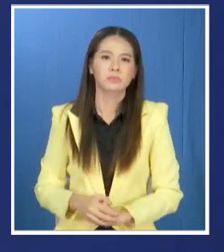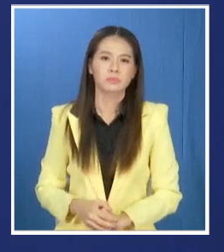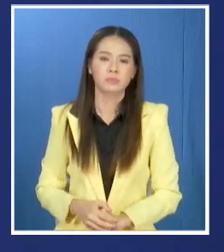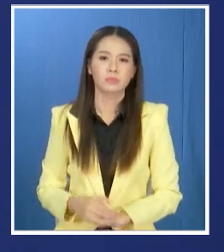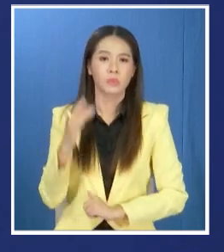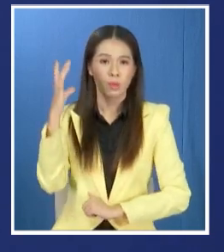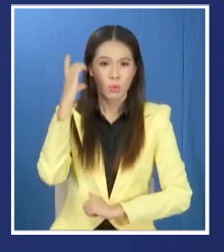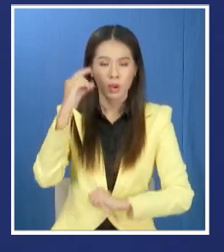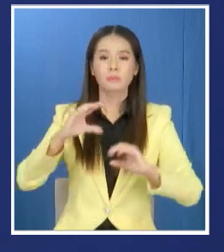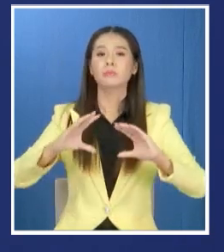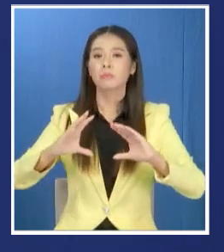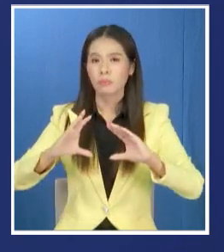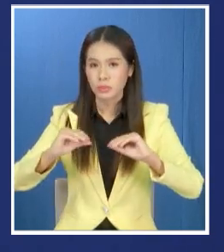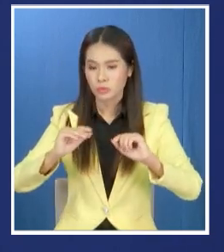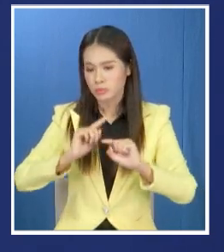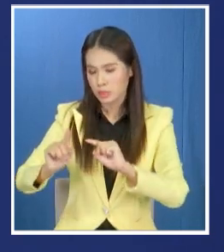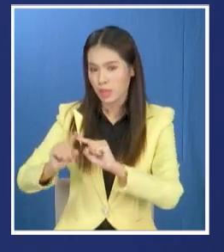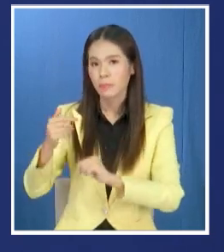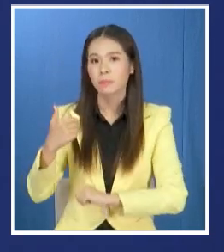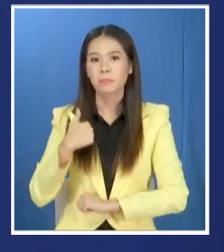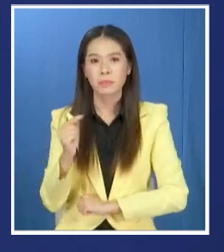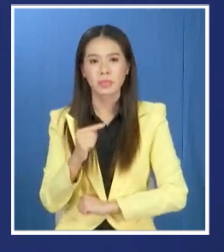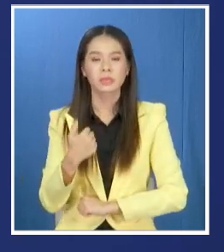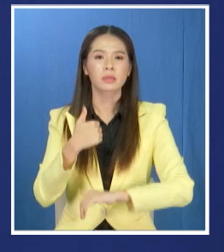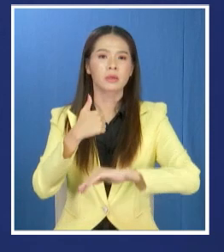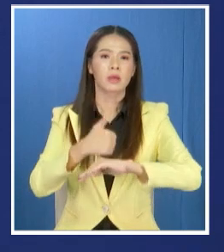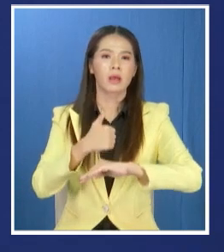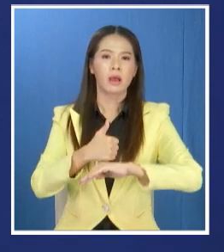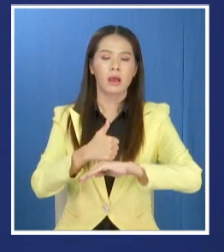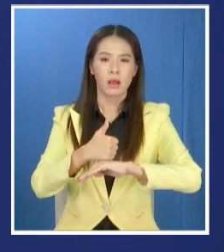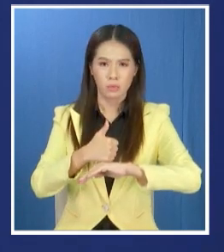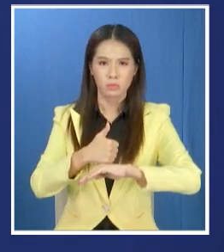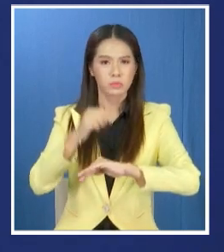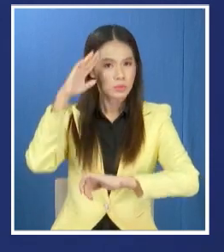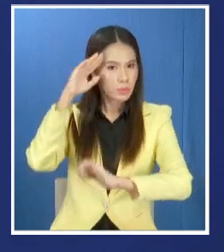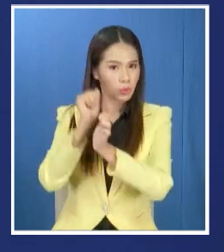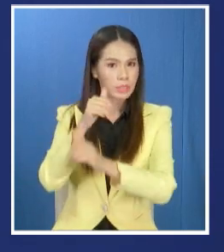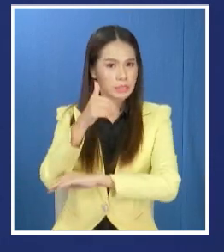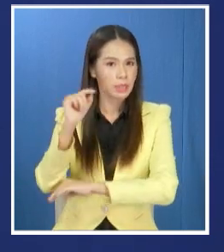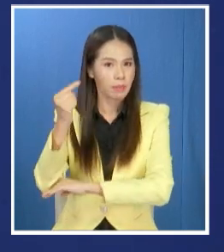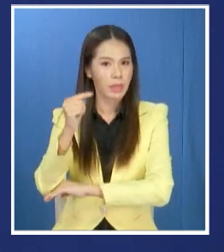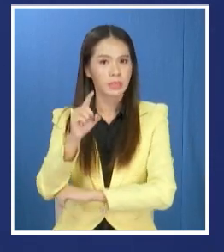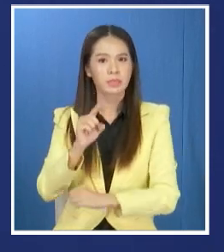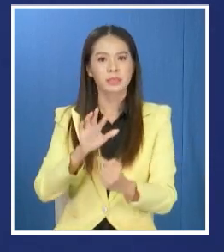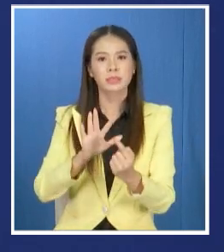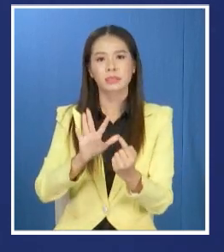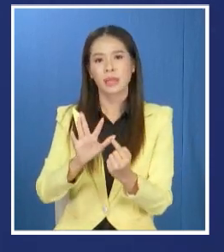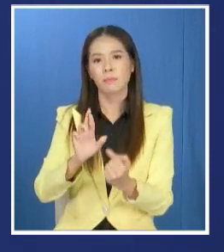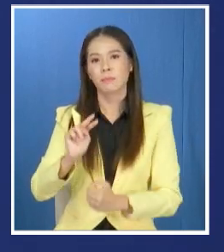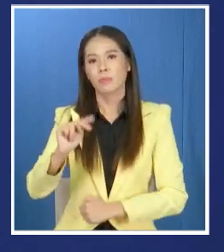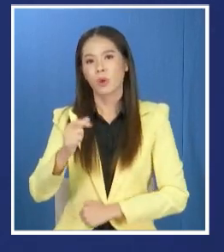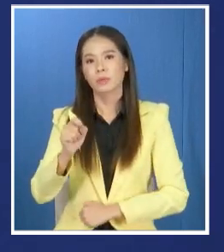เมื่อวานนี้มีการประชุมกันหลายภาคส่วนนะคะรวมถึงท่านผู้บัญชาการตำรวจแห่งชาติคนใหม่พลตำรวจเอกดำรงศักดิ์กิตติพัฒน์